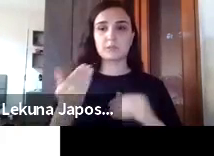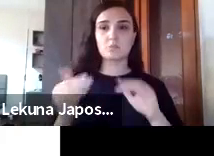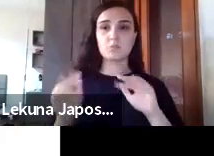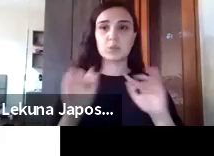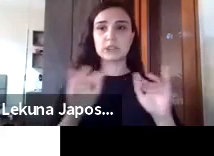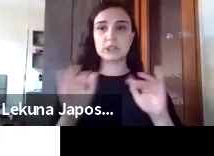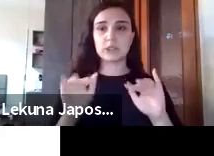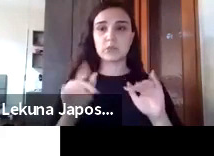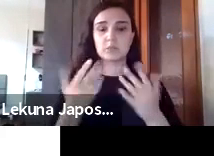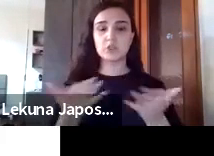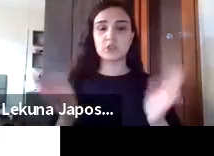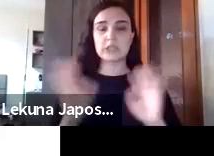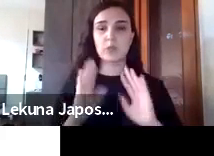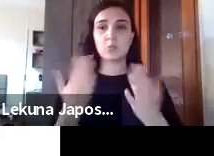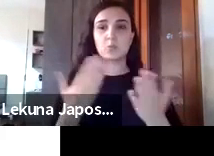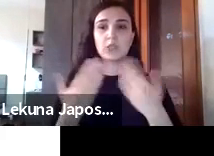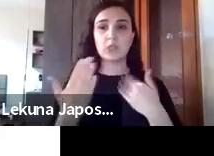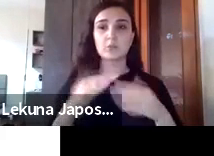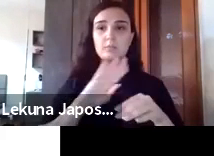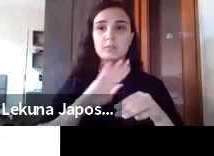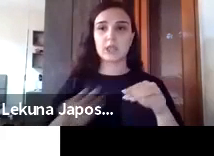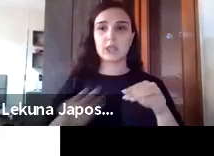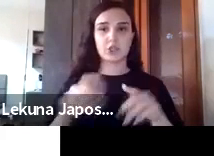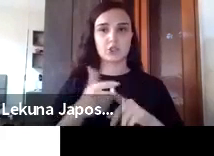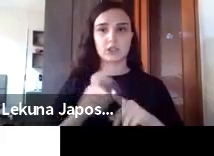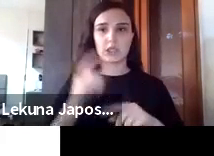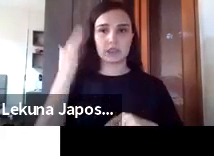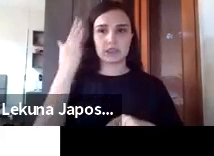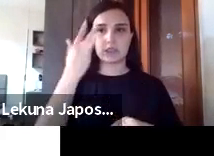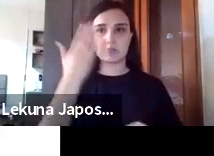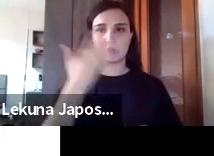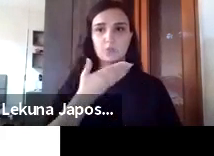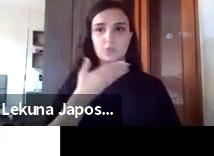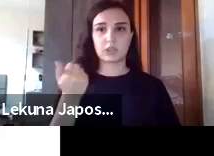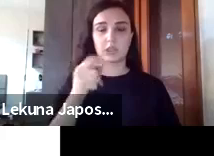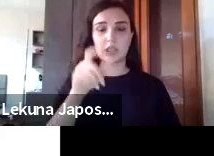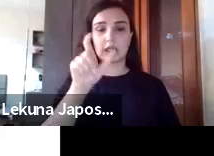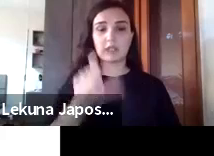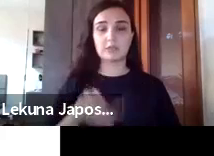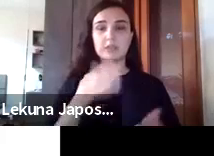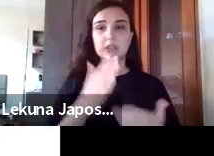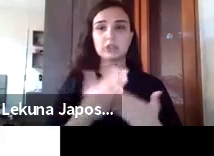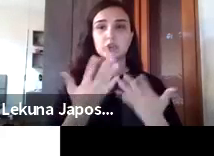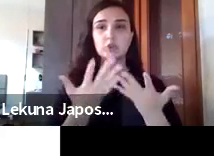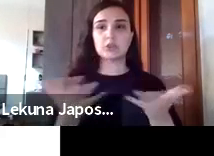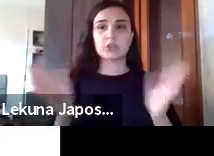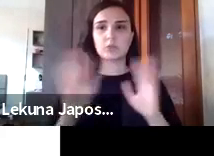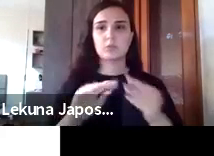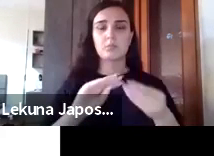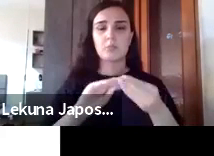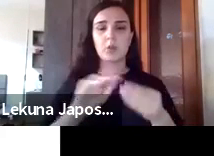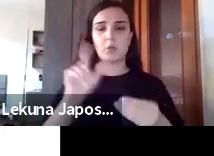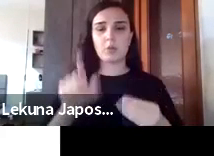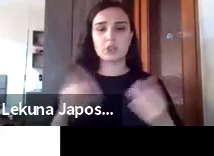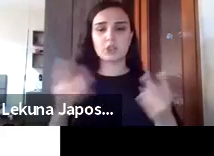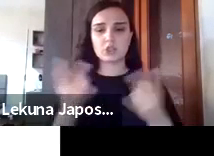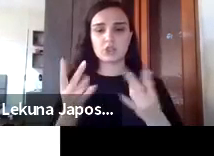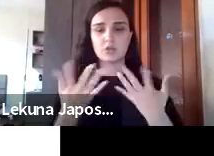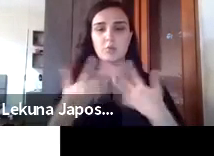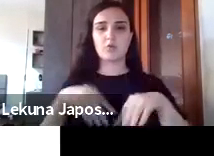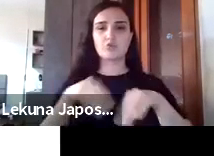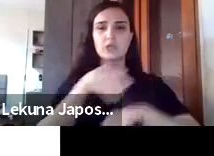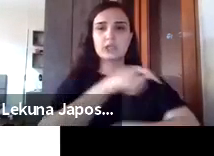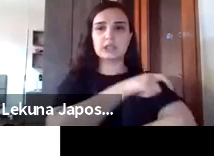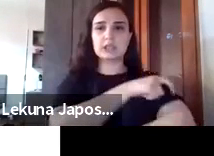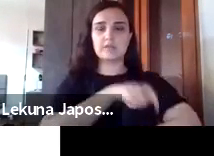ფუნქციონირება სოციალური ურთიერთობების გარეშე ძალიან წარმოუდგენელია, ხო? ადამიანის სოციალური არსება, ამას ჭირდება მეგობარი, ოჯახის